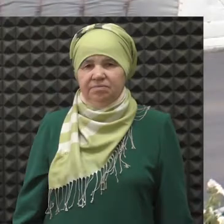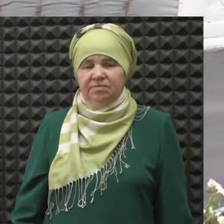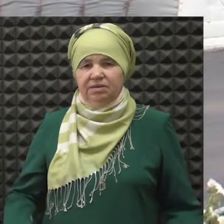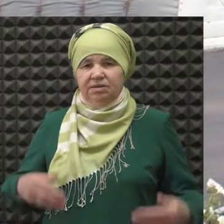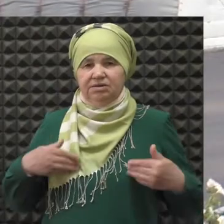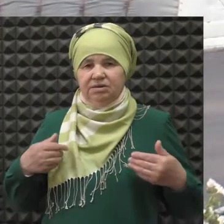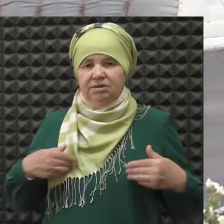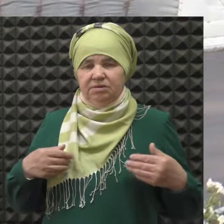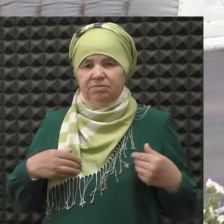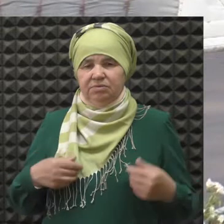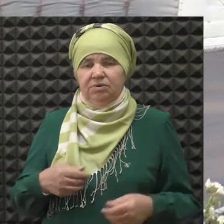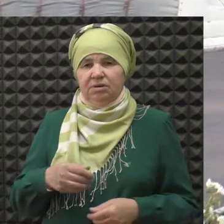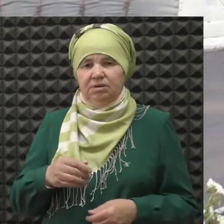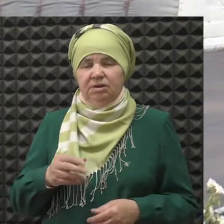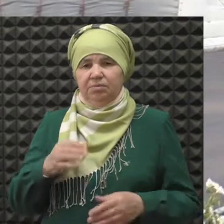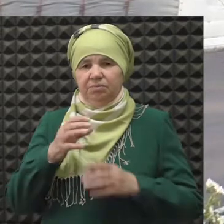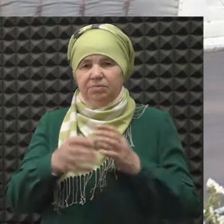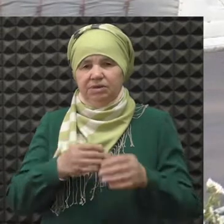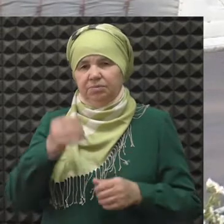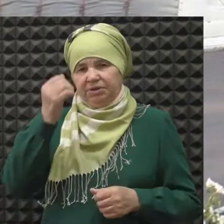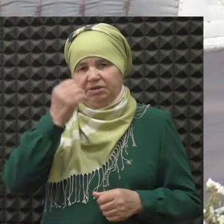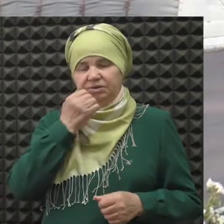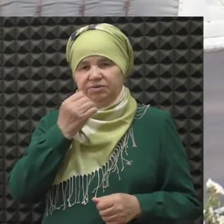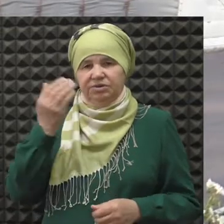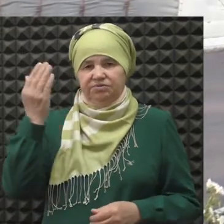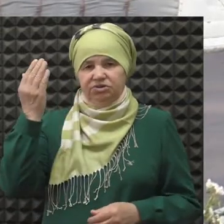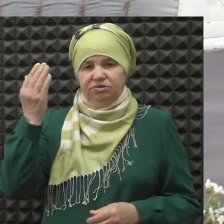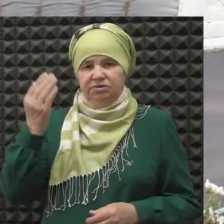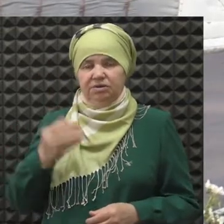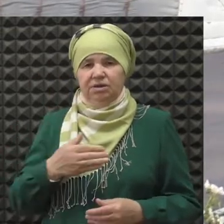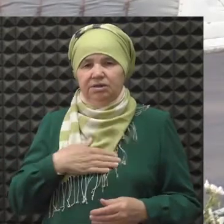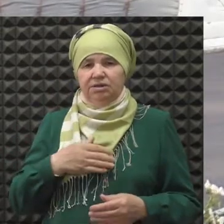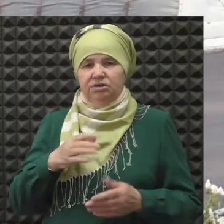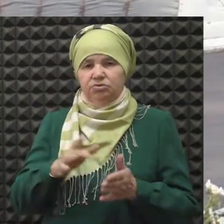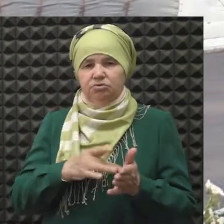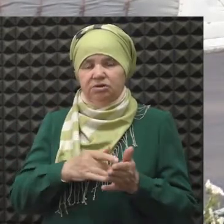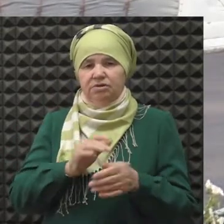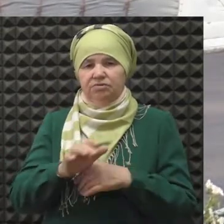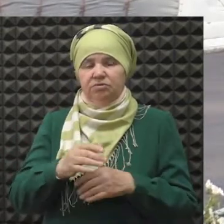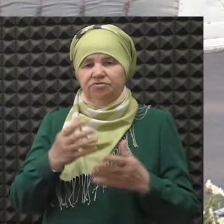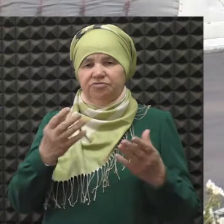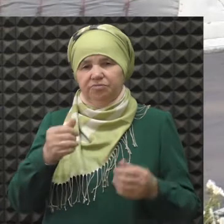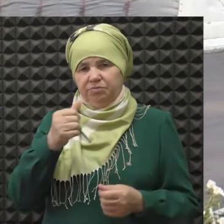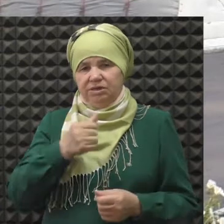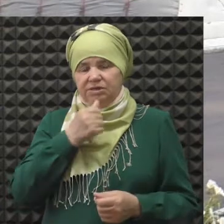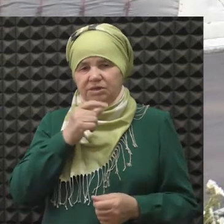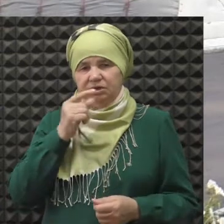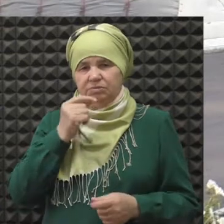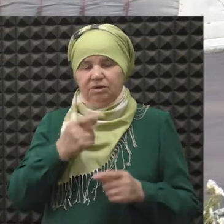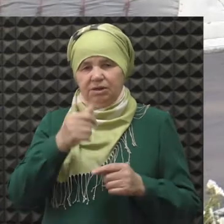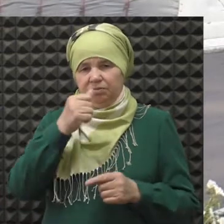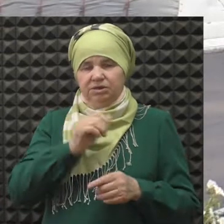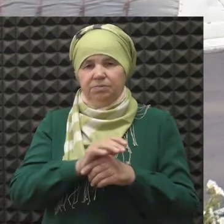Ассаламу алейкум ва рахматуллахи ва баракату. Мир вам и благословение Всевышнего. Наш журнал выходит в священный Рамадан, в месяц, в котором